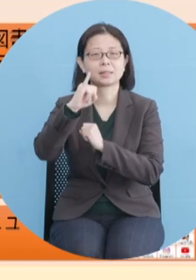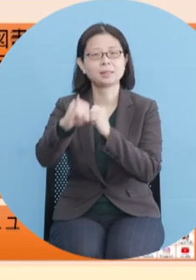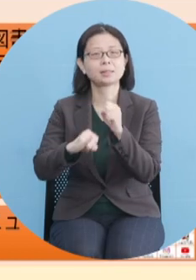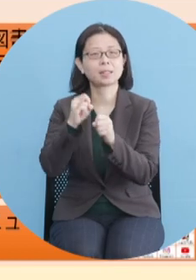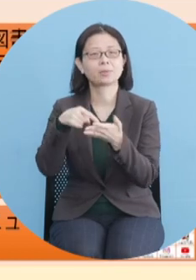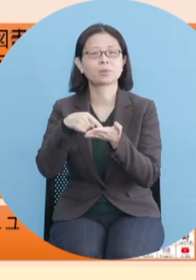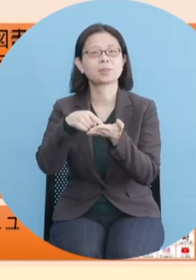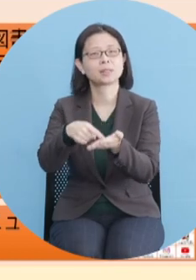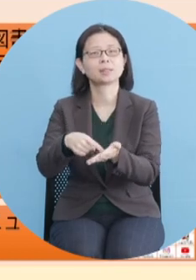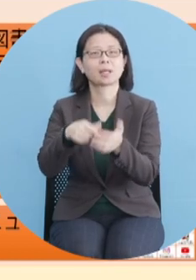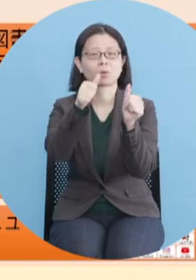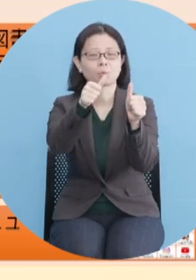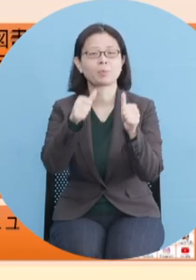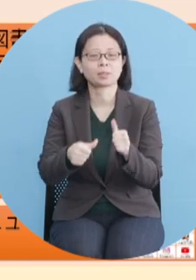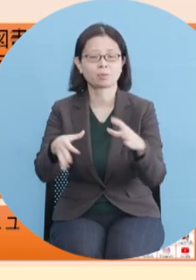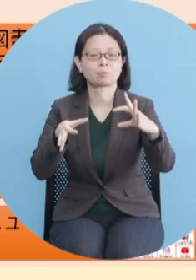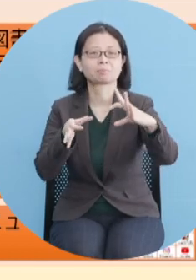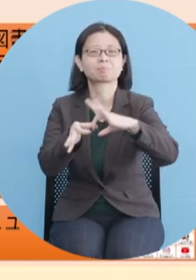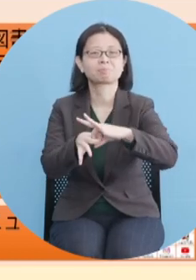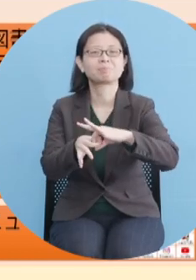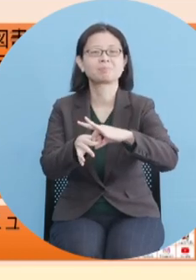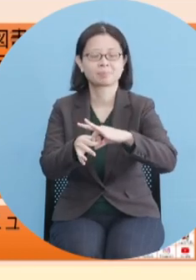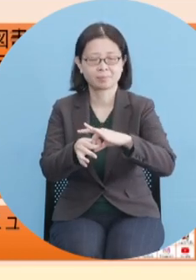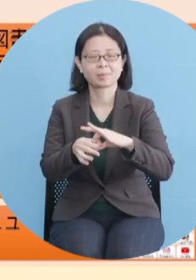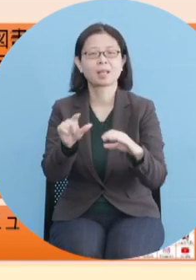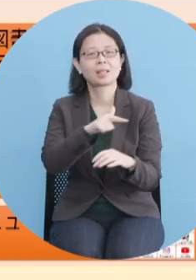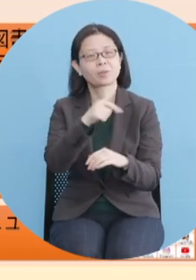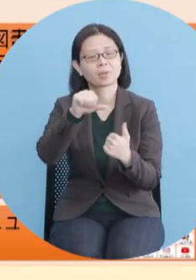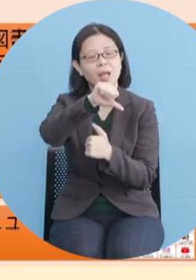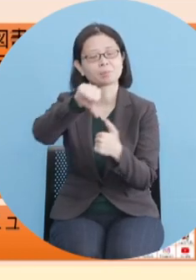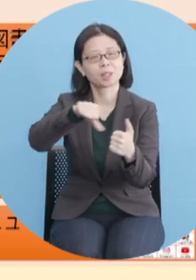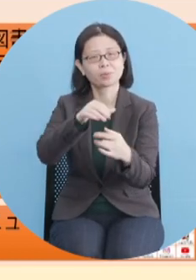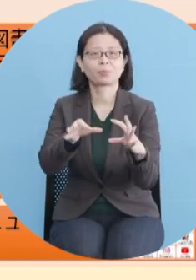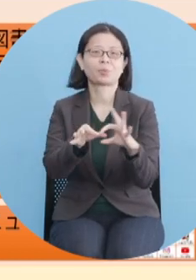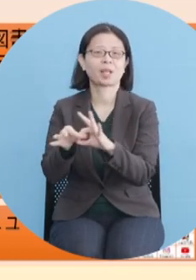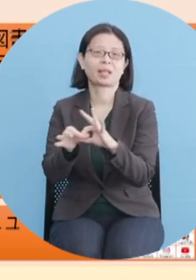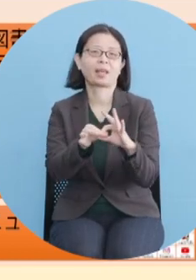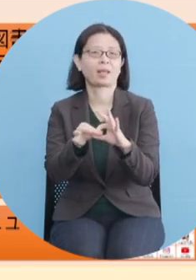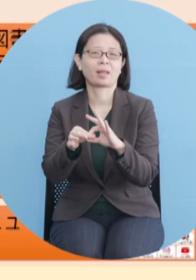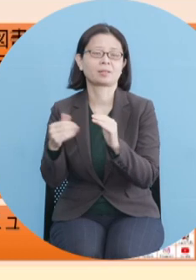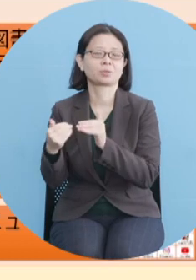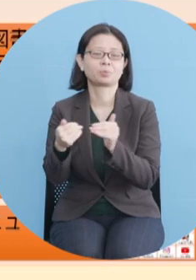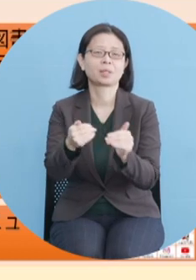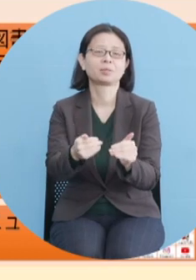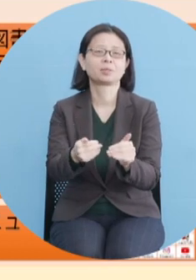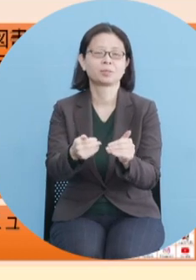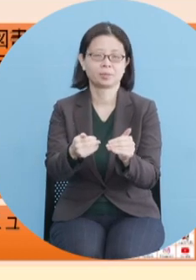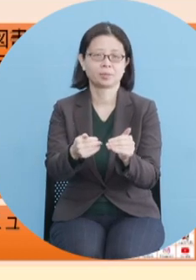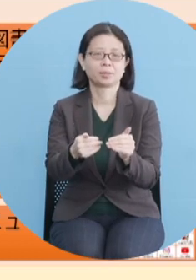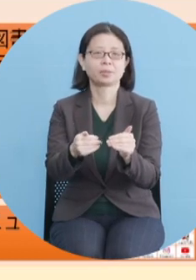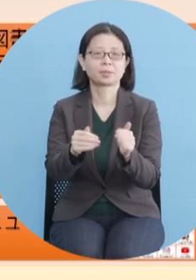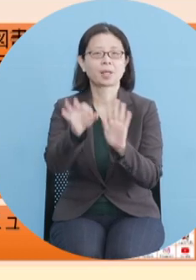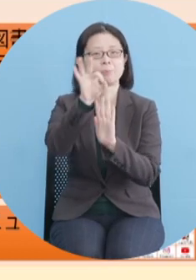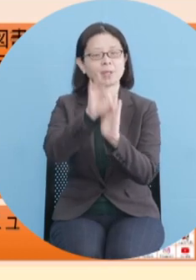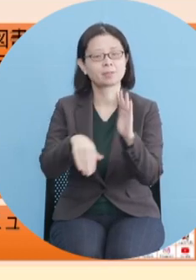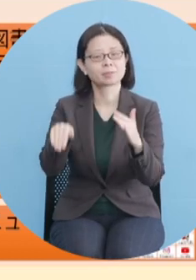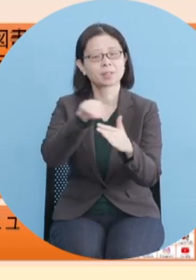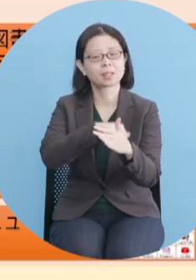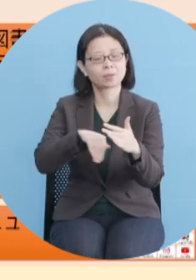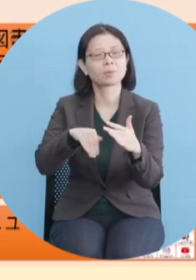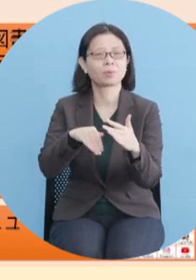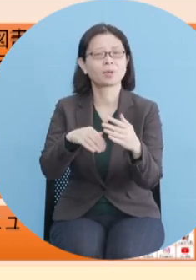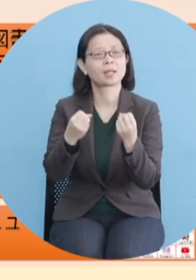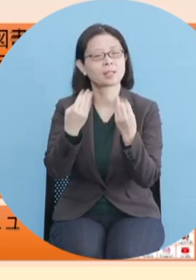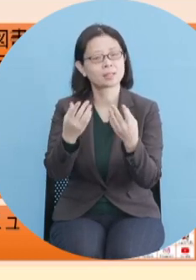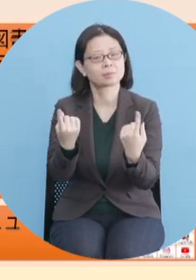連携をするというなところえそれから各種アプリとの連携を進めるとリッチメニューを新たに追加するという